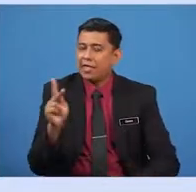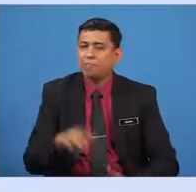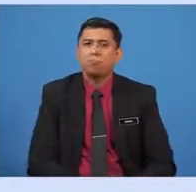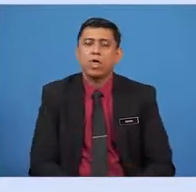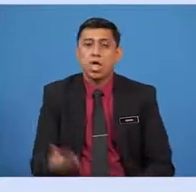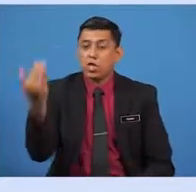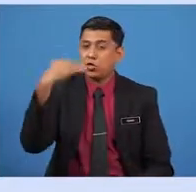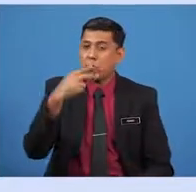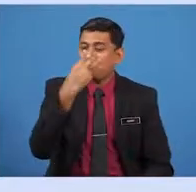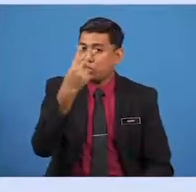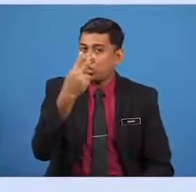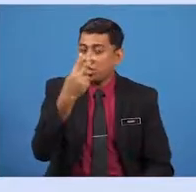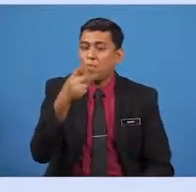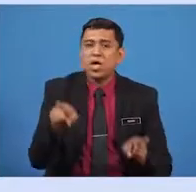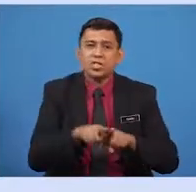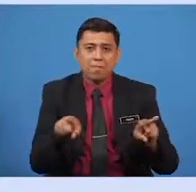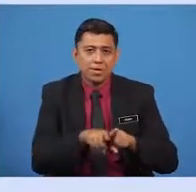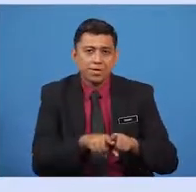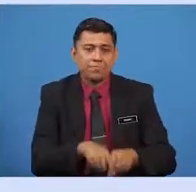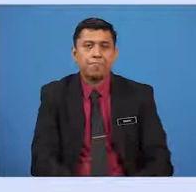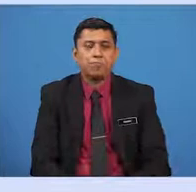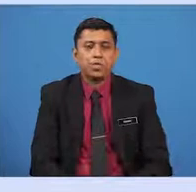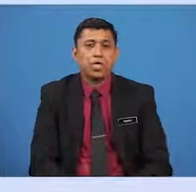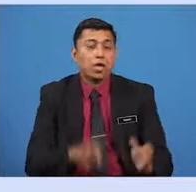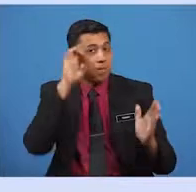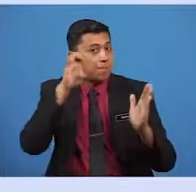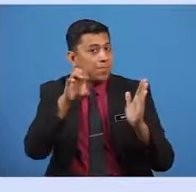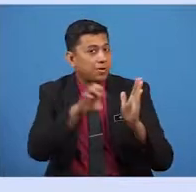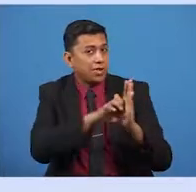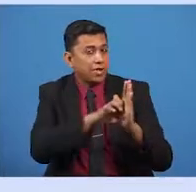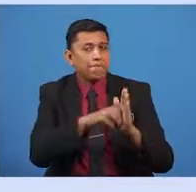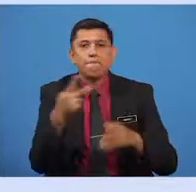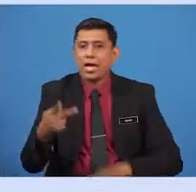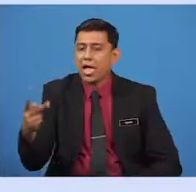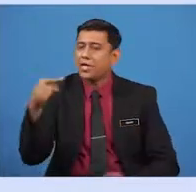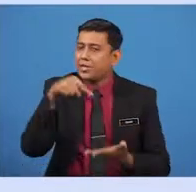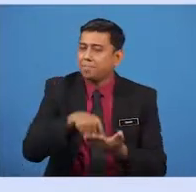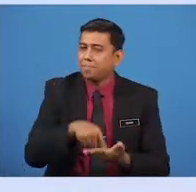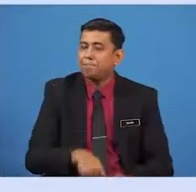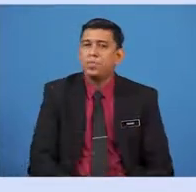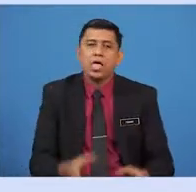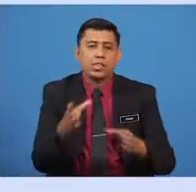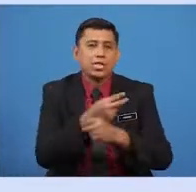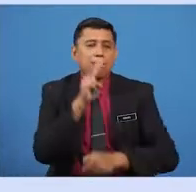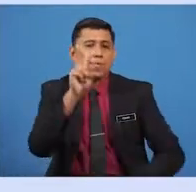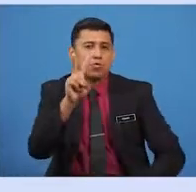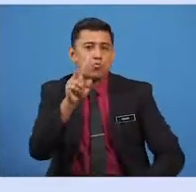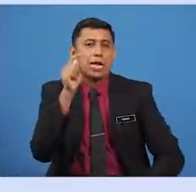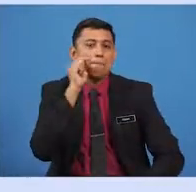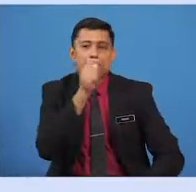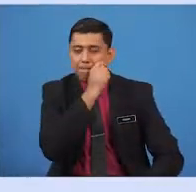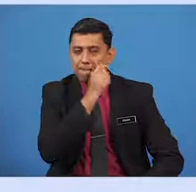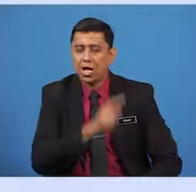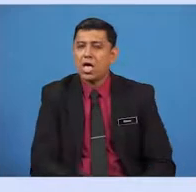Bagaimanakah kembah boleh dilahirkan? Jom, mari kita semua sama-sama menerokai perkara